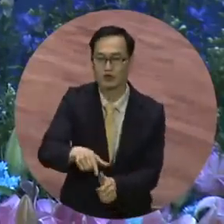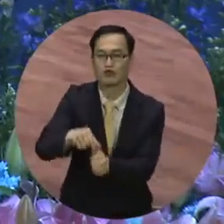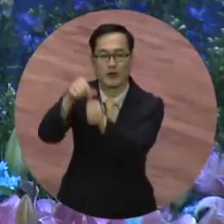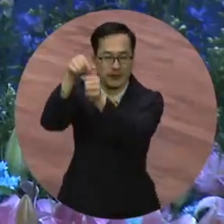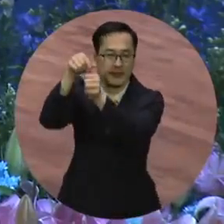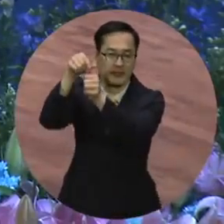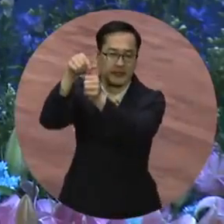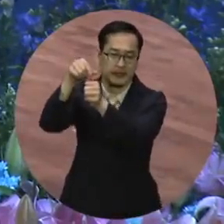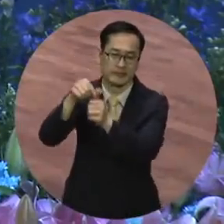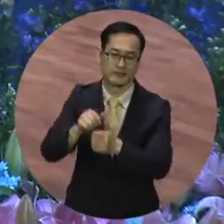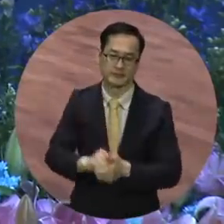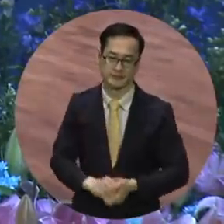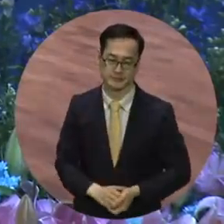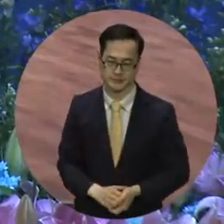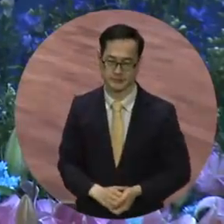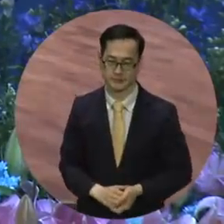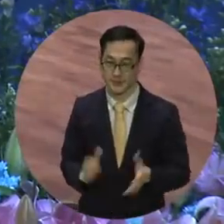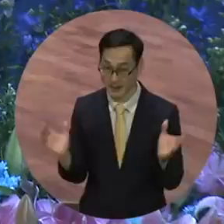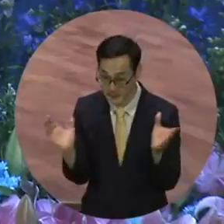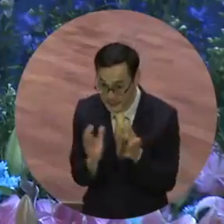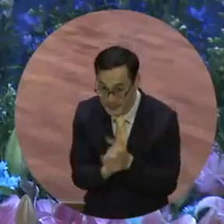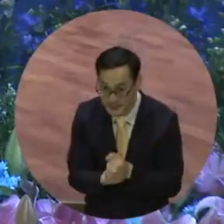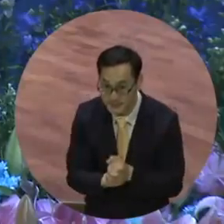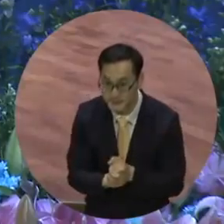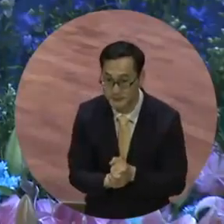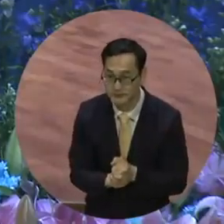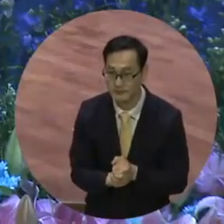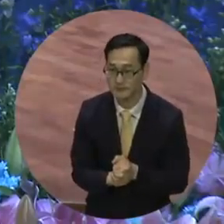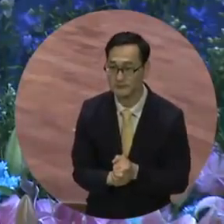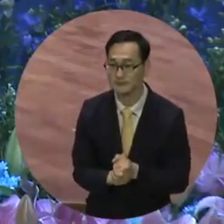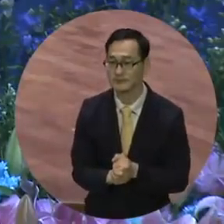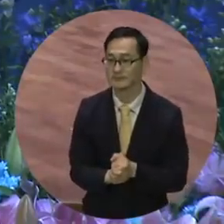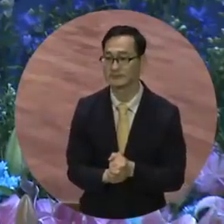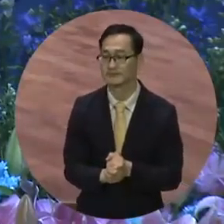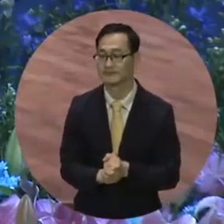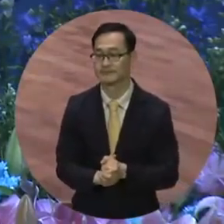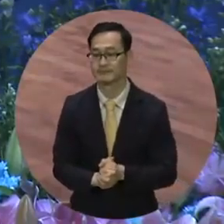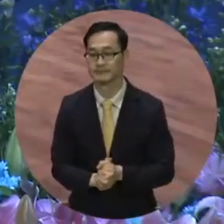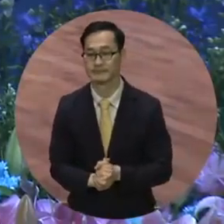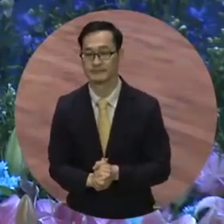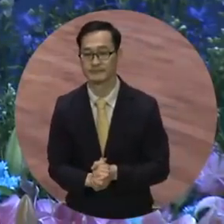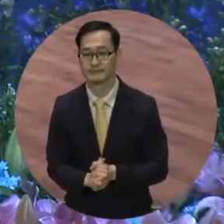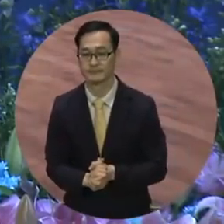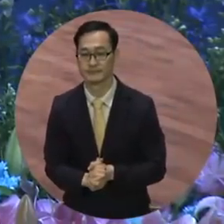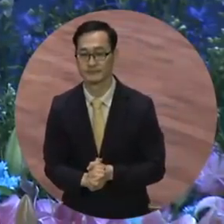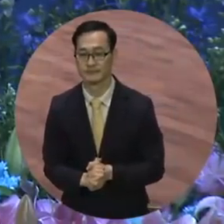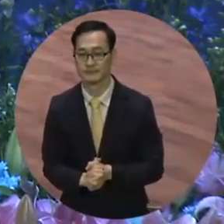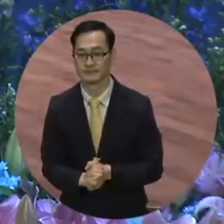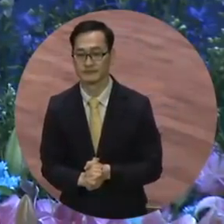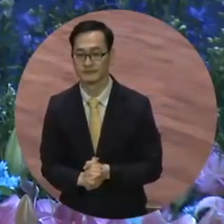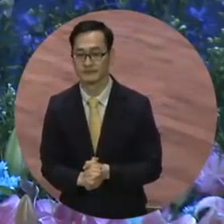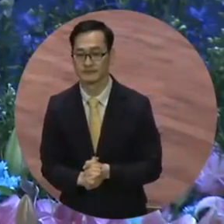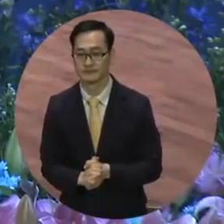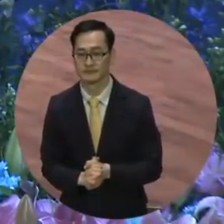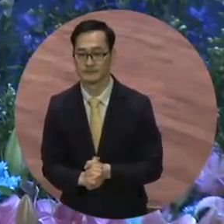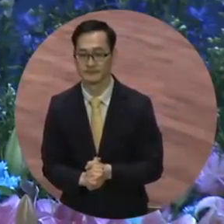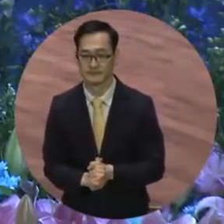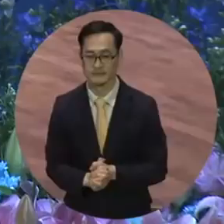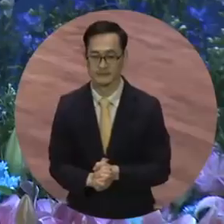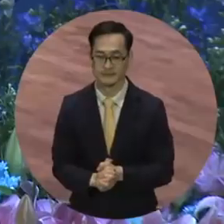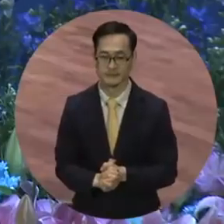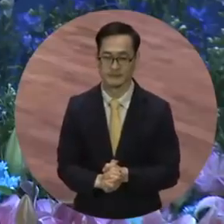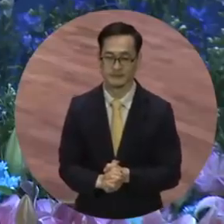자매, 가족이에요. 아멘. 평가하면 안 돼요. 자랄 때까지 기다려주고 그 치유될